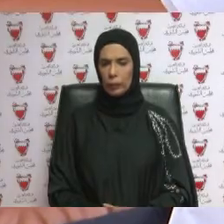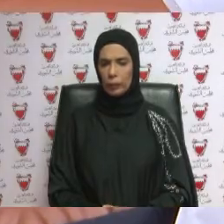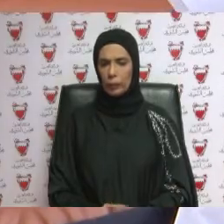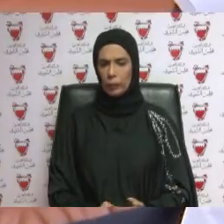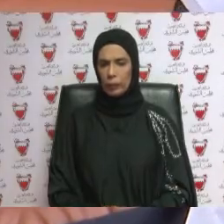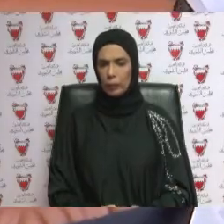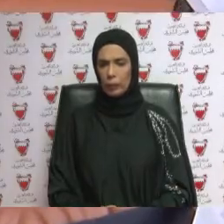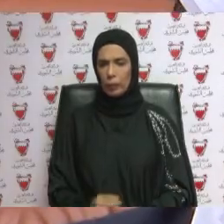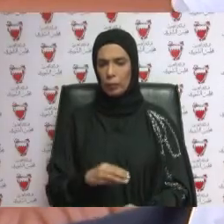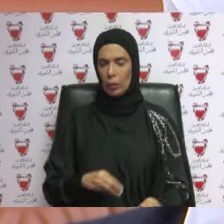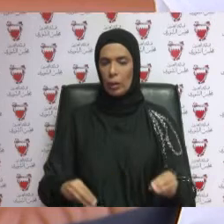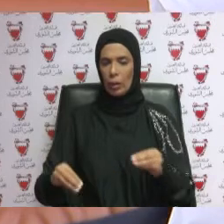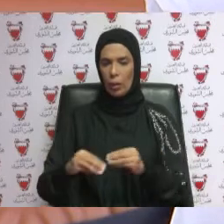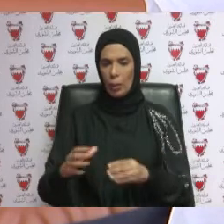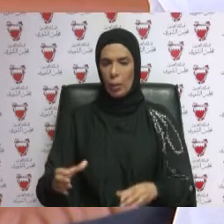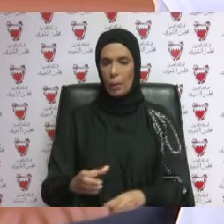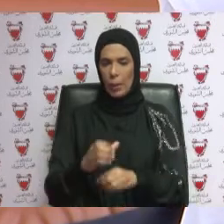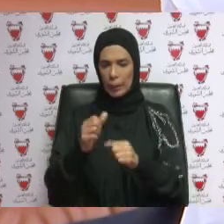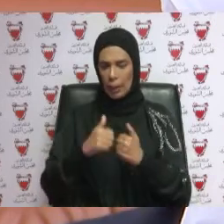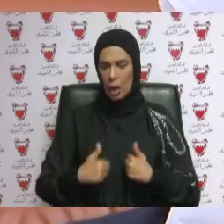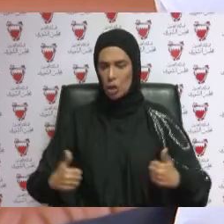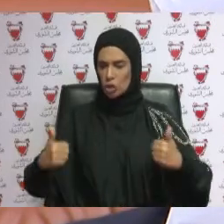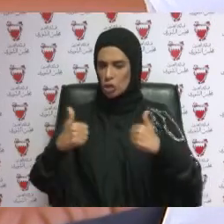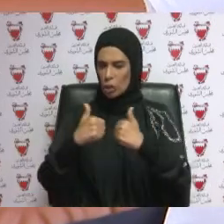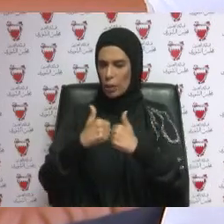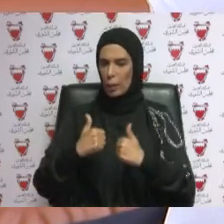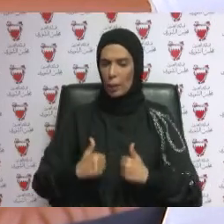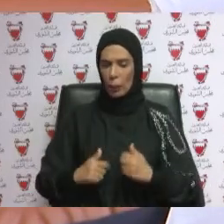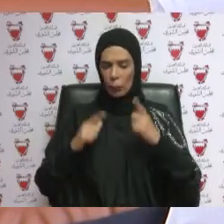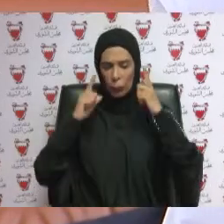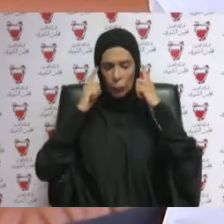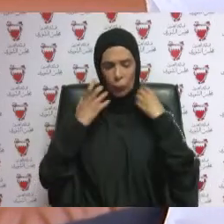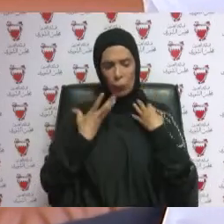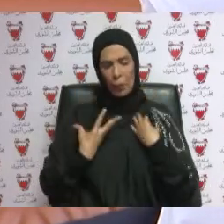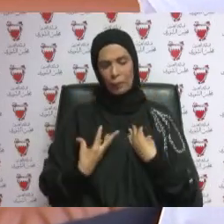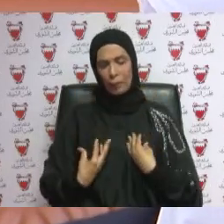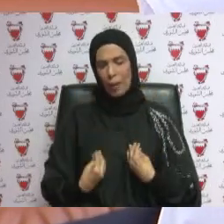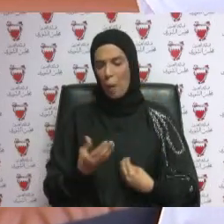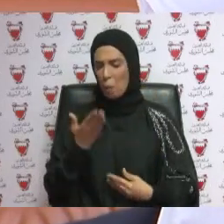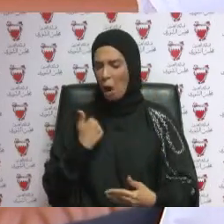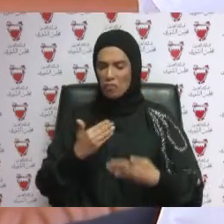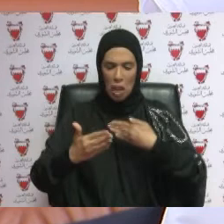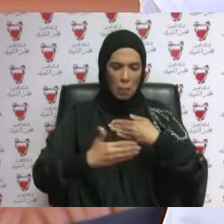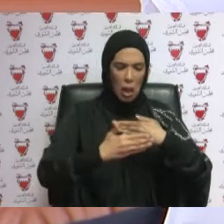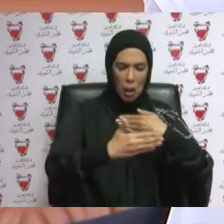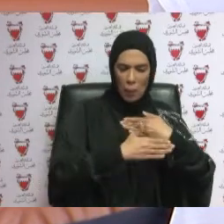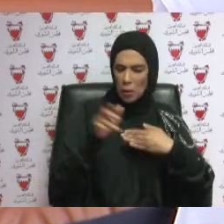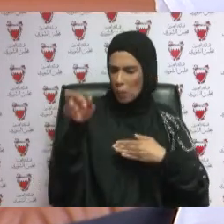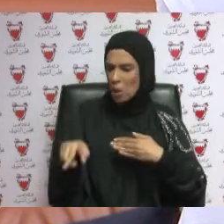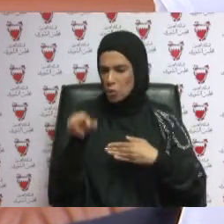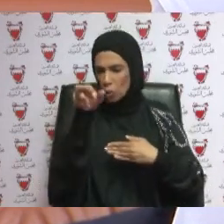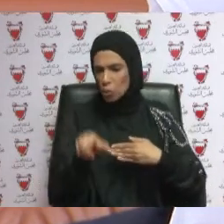المقصود من هذا التعديل هو حماية الأسرة البحرينية وطمأنينها كما ذكر، والمقصود طبعا هم